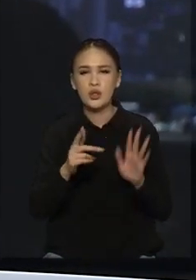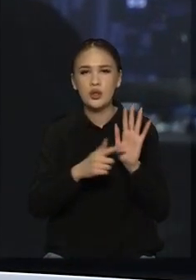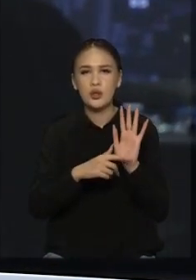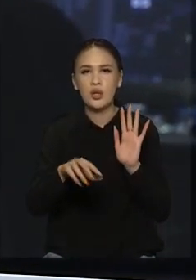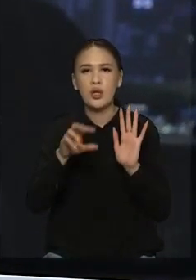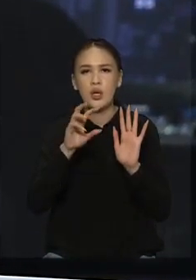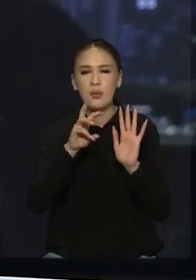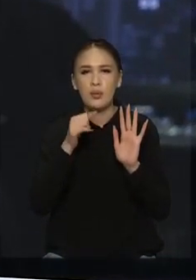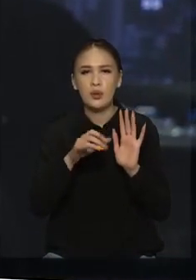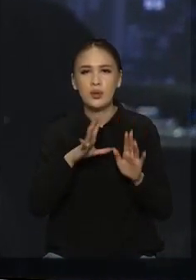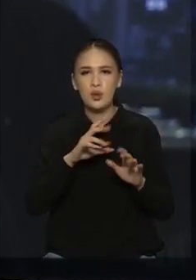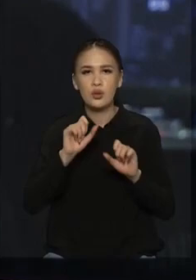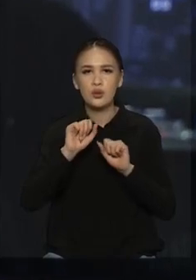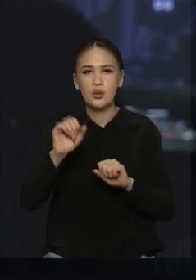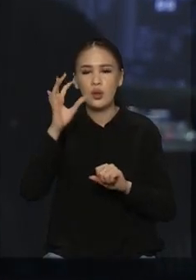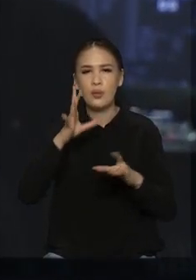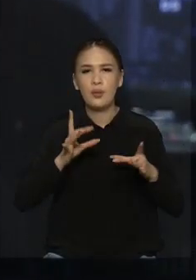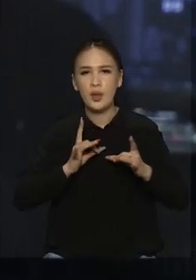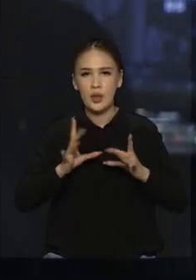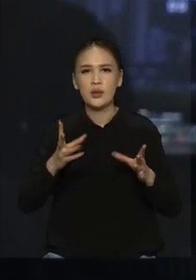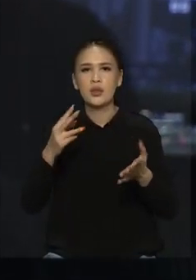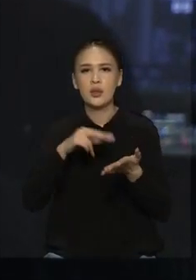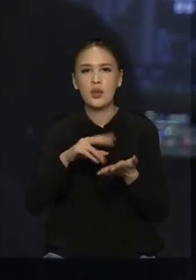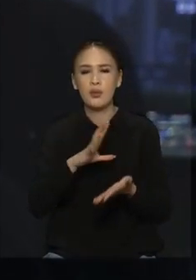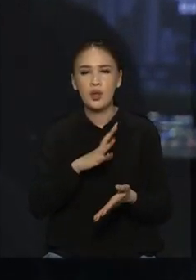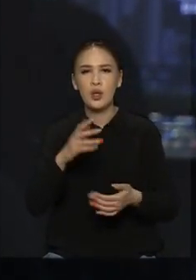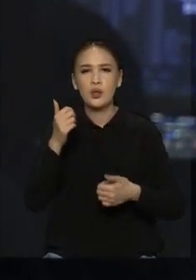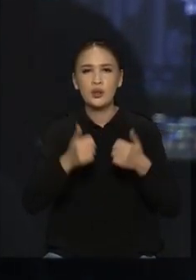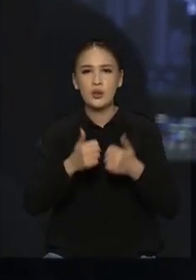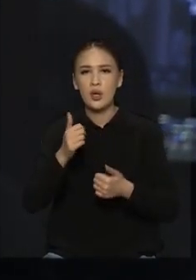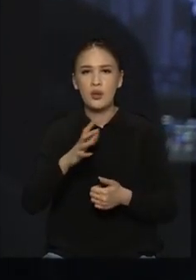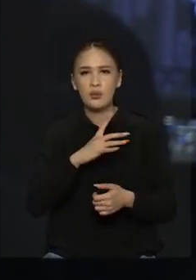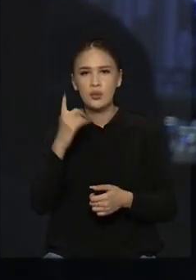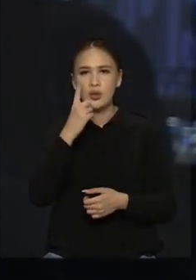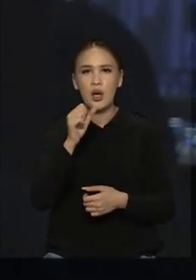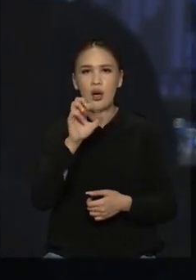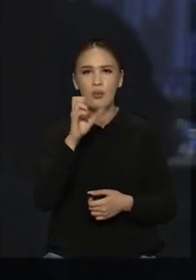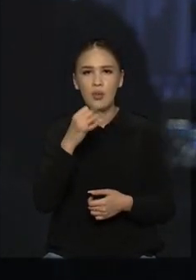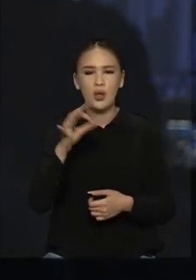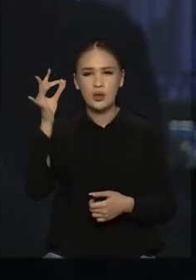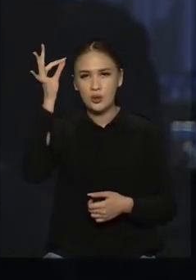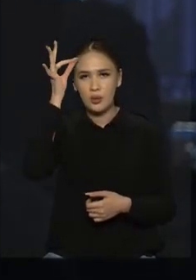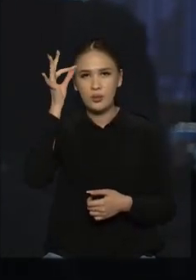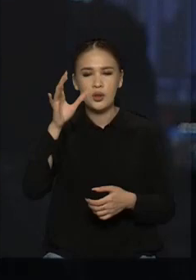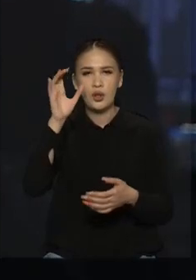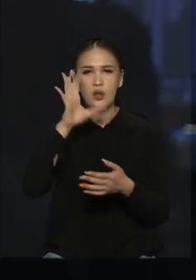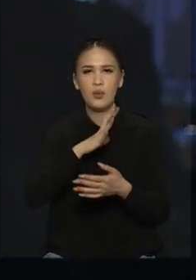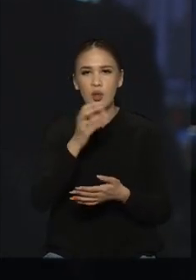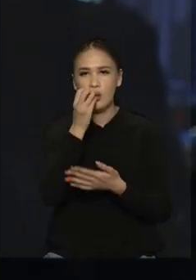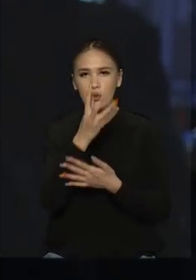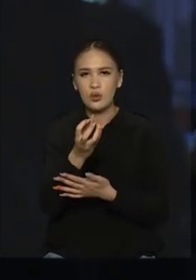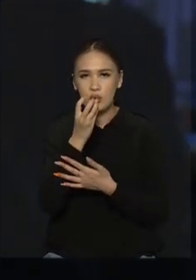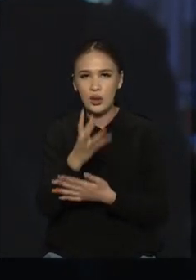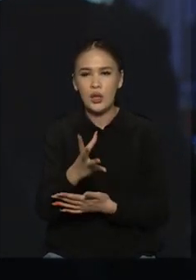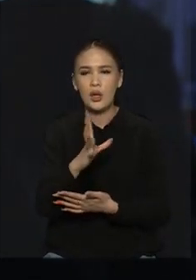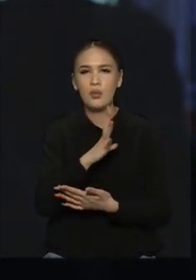отан қорғаушылар мерекесіне орай ұйымдастырылды. Турнирге келгендер алдымен шаһардағы Абай ескерткішіне барып гүл шоқтарын қойып,